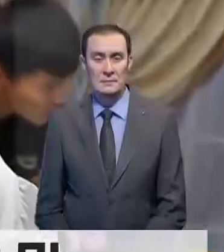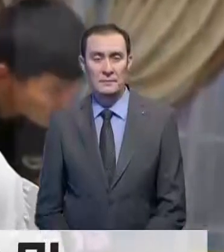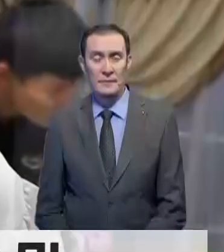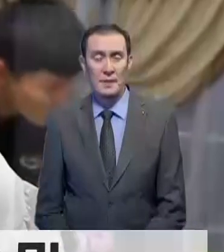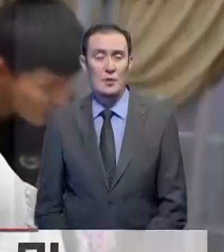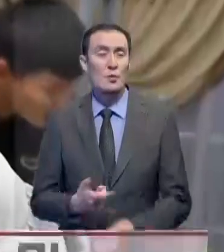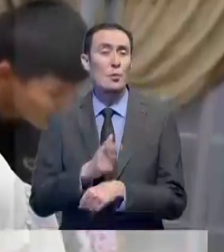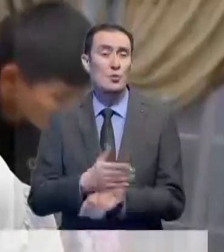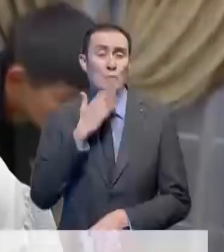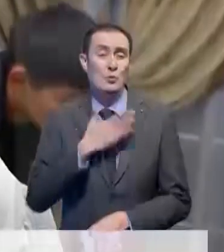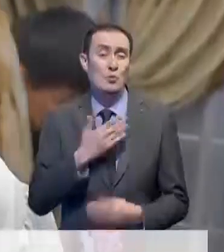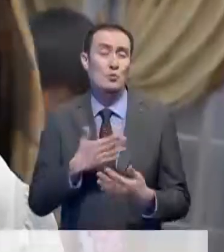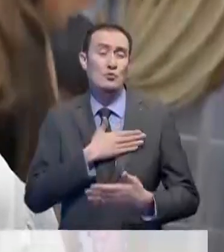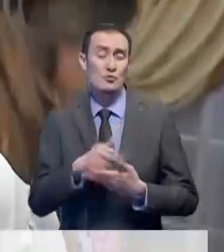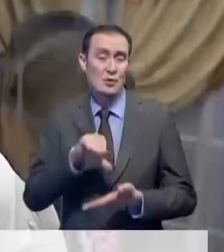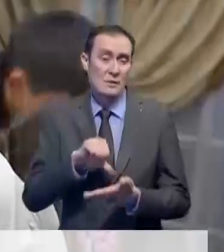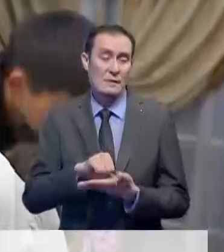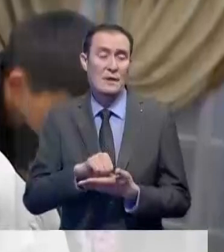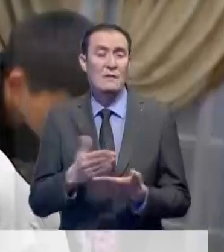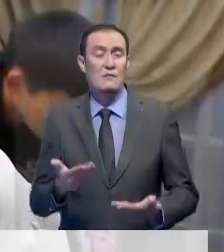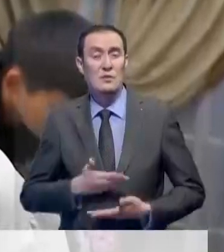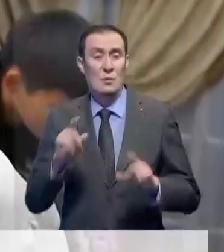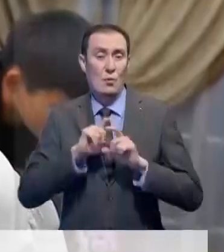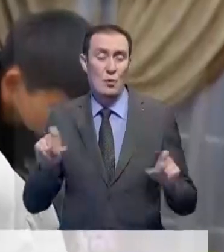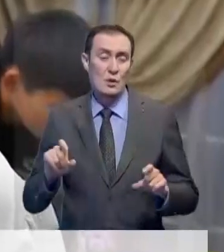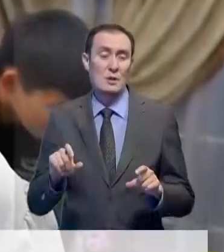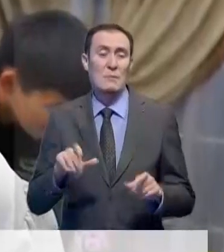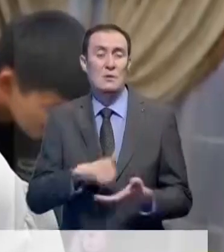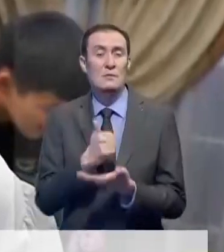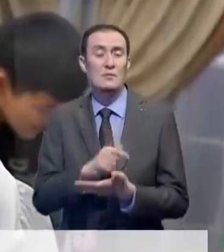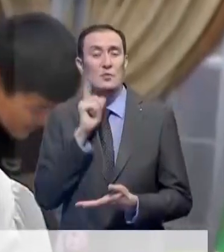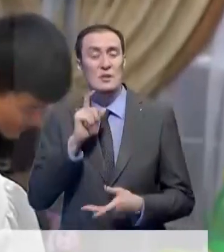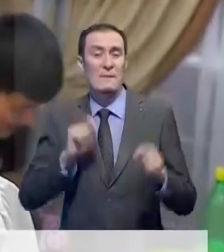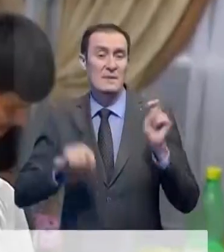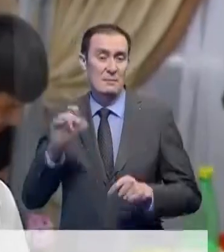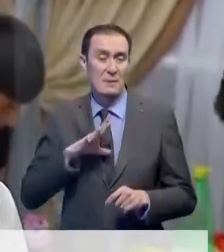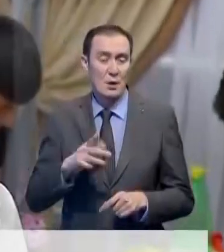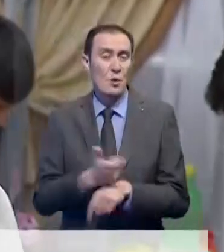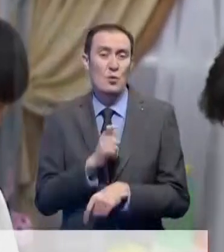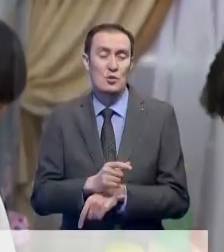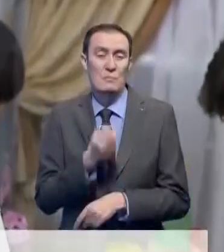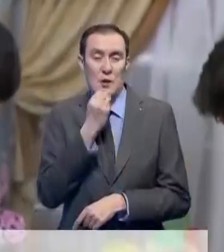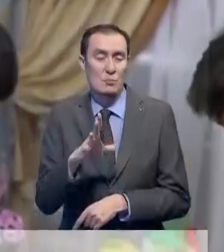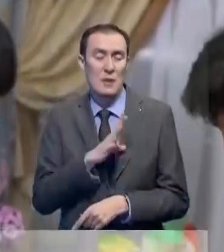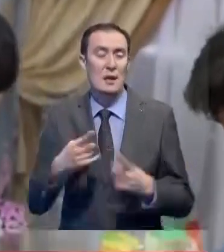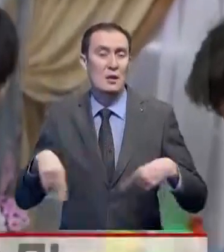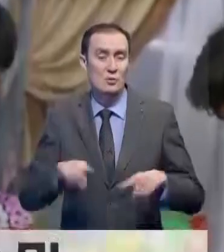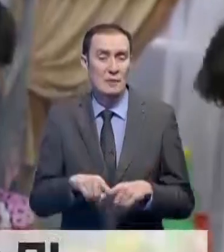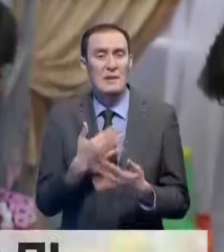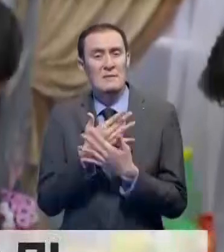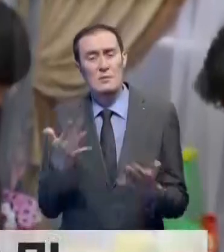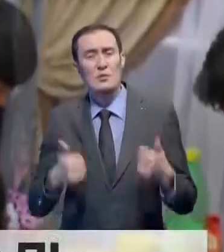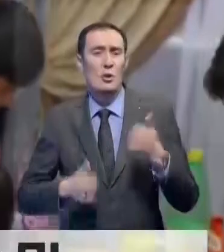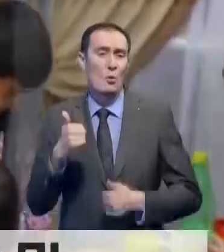Я очень люблю участвовать в общественной жизни своего колледжа. Мы на его базе провели свой студенческий фестиваль. Было все очень хорошо организовано.